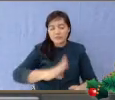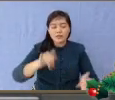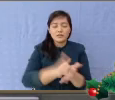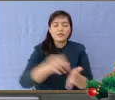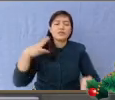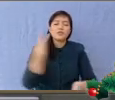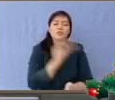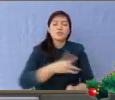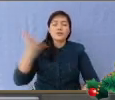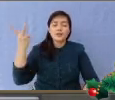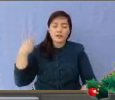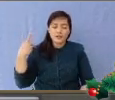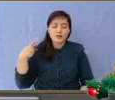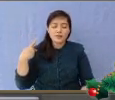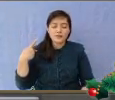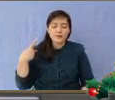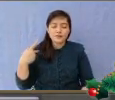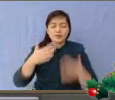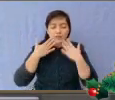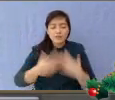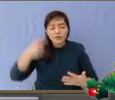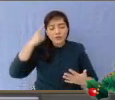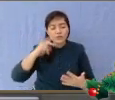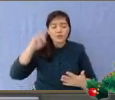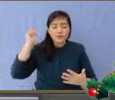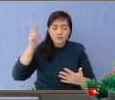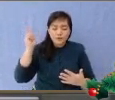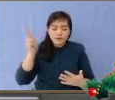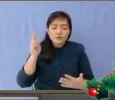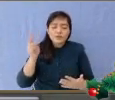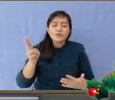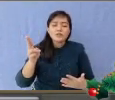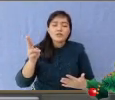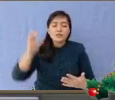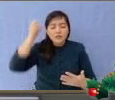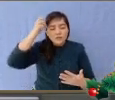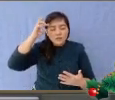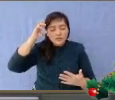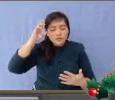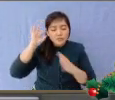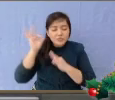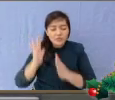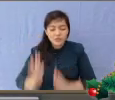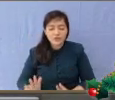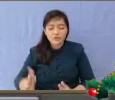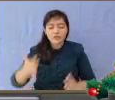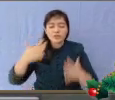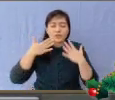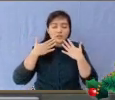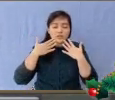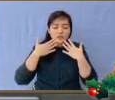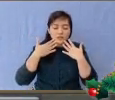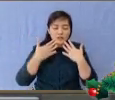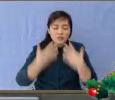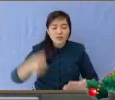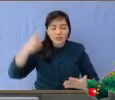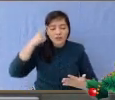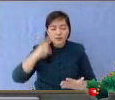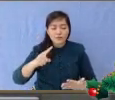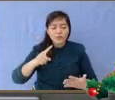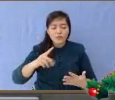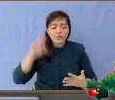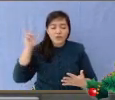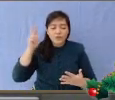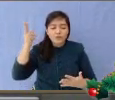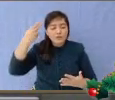Muli, maraming salamat sa paggamit niyo po kay Sir Michael. Maraming salamat po, Panginoon, sa mensahe na ibinigay niyo po sa kanya para